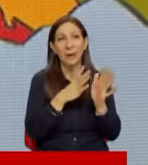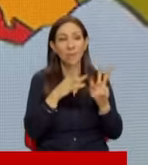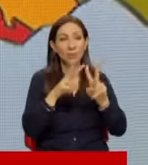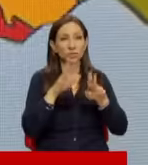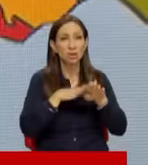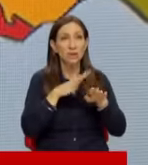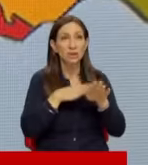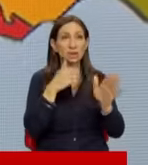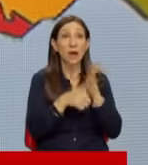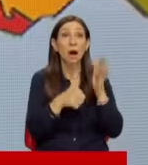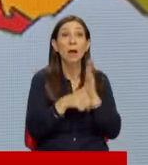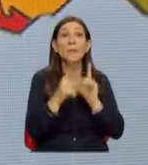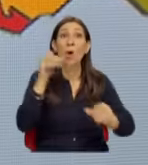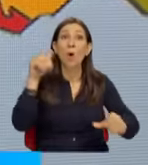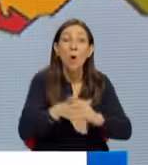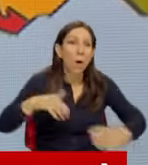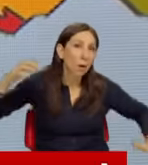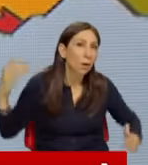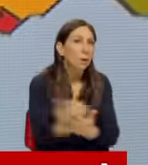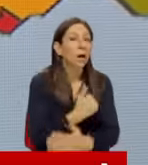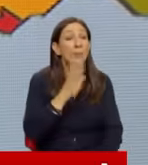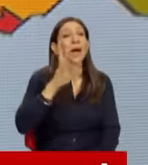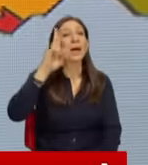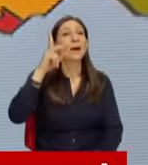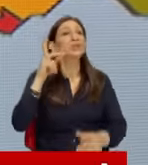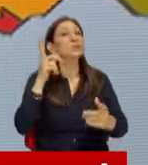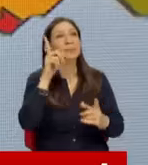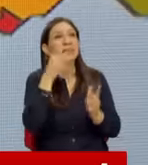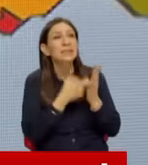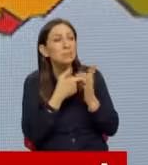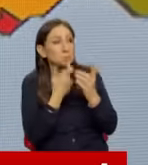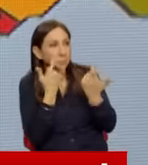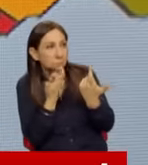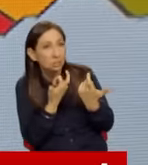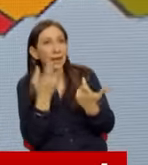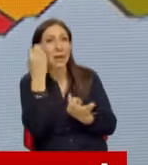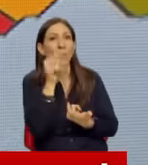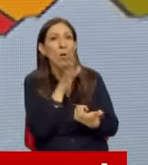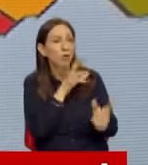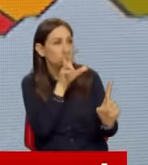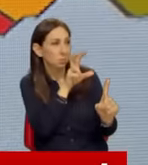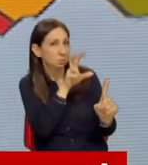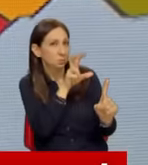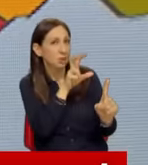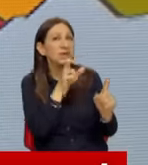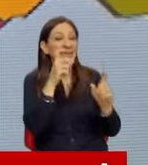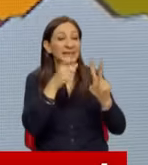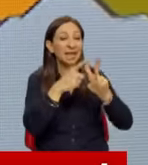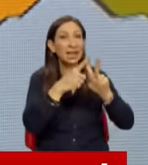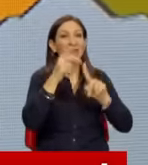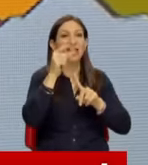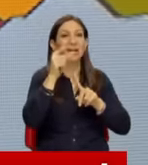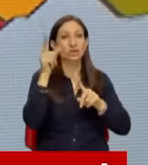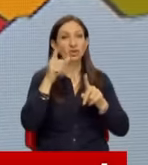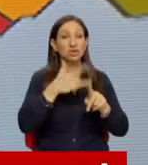Mansur Yavaş tarihi bir oyla seçimi kazandı ama yabancı basında özellikle bir isim dikkat çekiyor. O da Ekrem İmamoğlu. Ve CNN International canlı